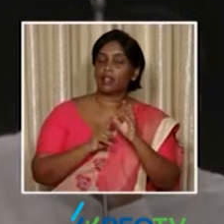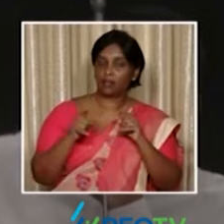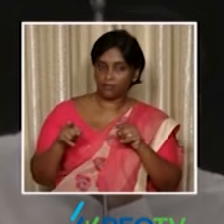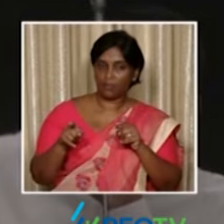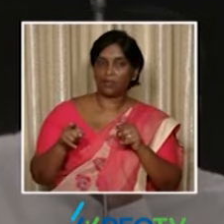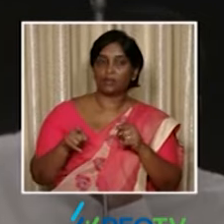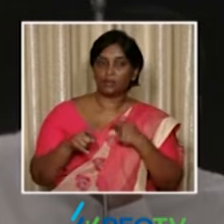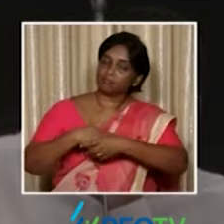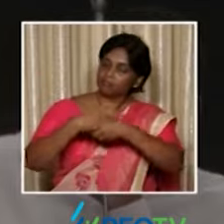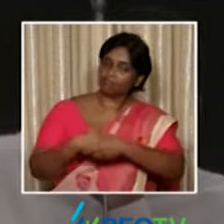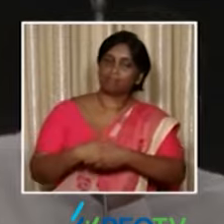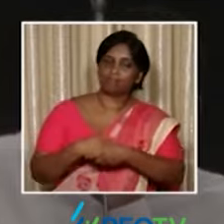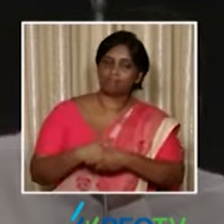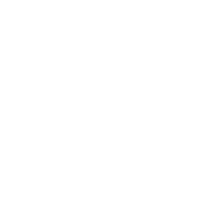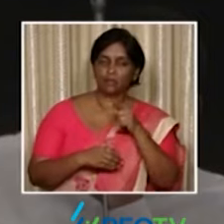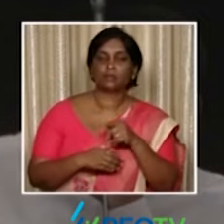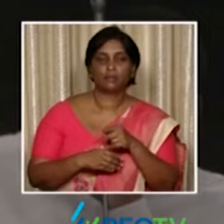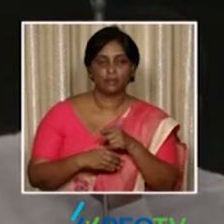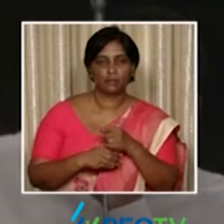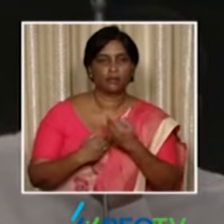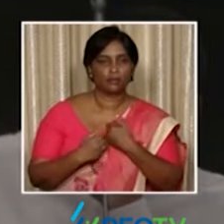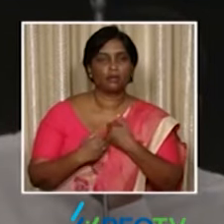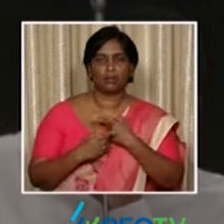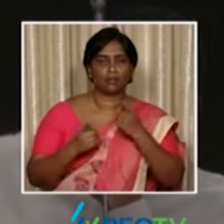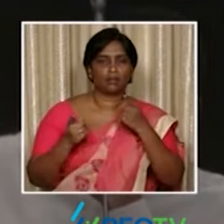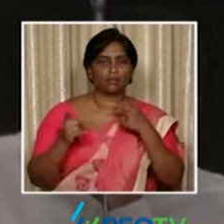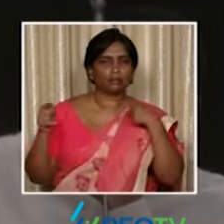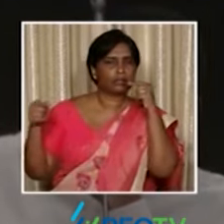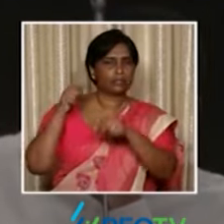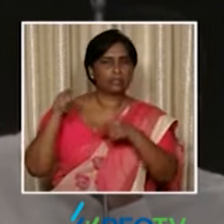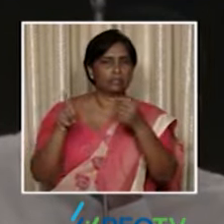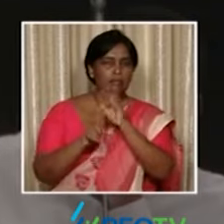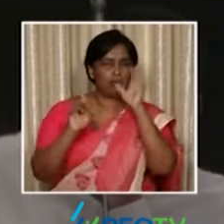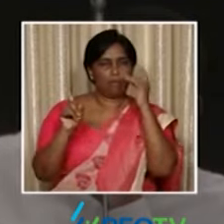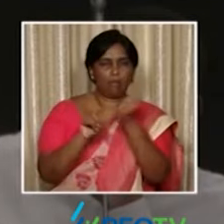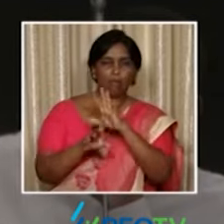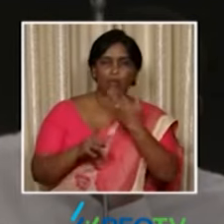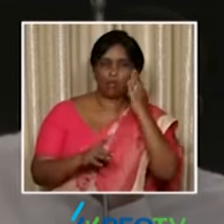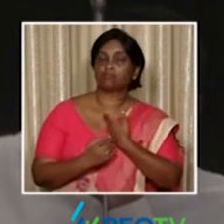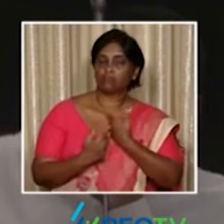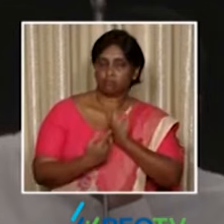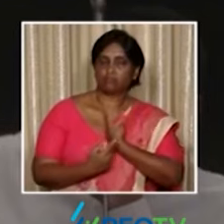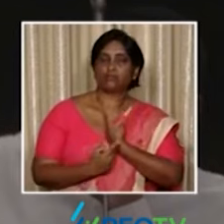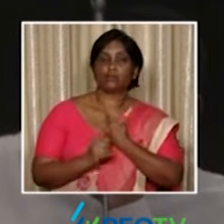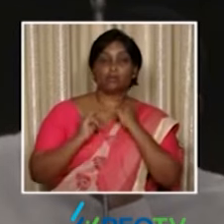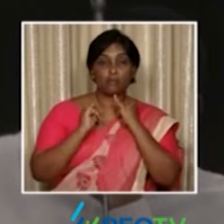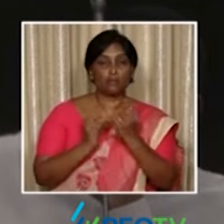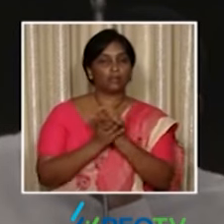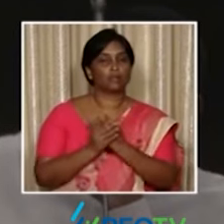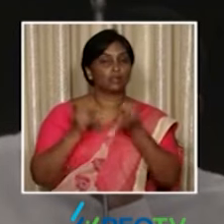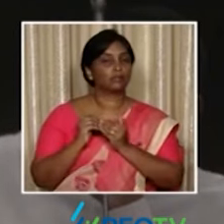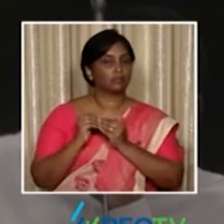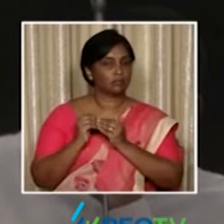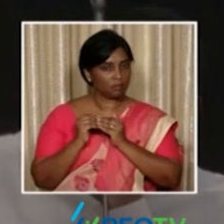විදියට මම ඔහුට සුබ පතනවා. ස්වාධීනව මම හිතනවා කවුරුවත් ඇඟිලි ගහන එකක් නැති වෙයි ඔහුට කියලා. ඔහුට ස්වාධීනව දූෂණයෙන් තොර